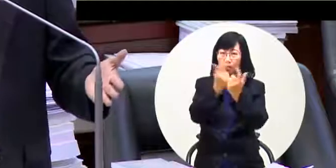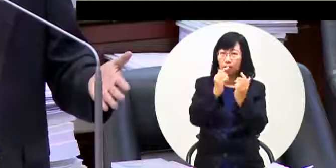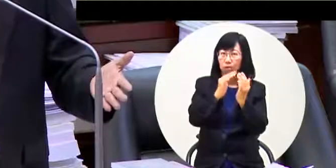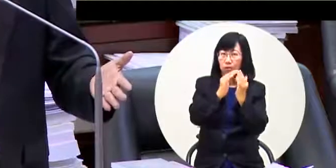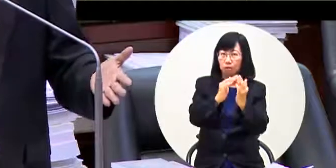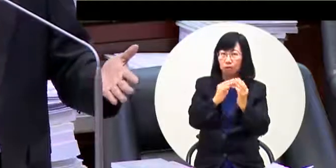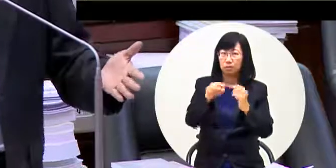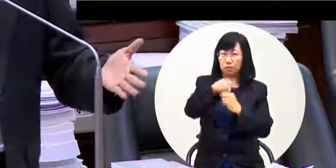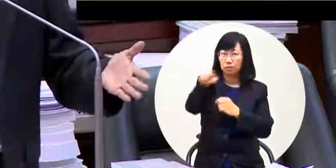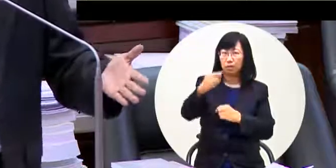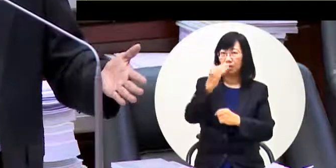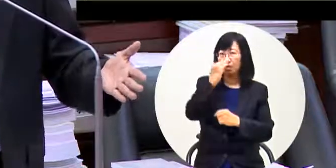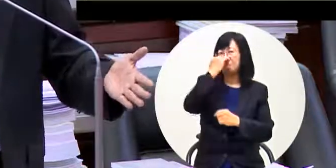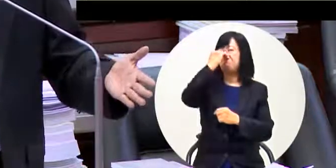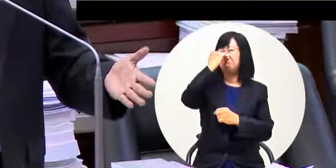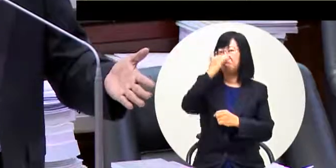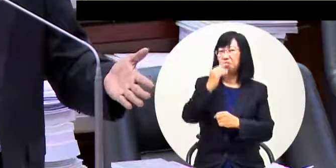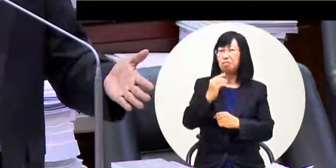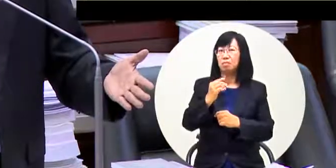保空污达到什么